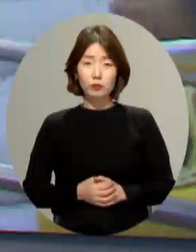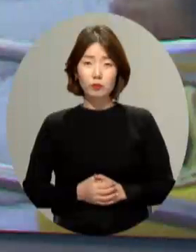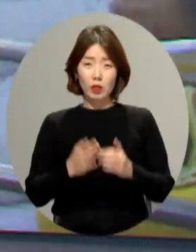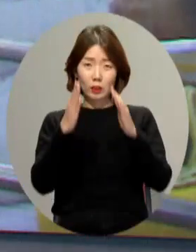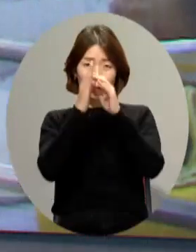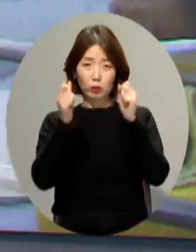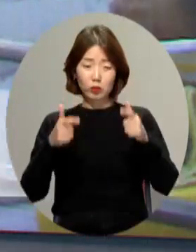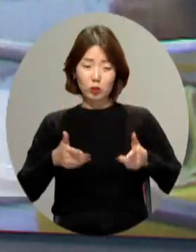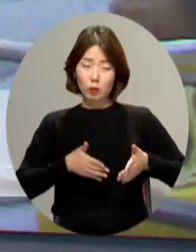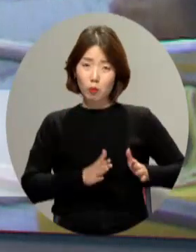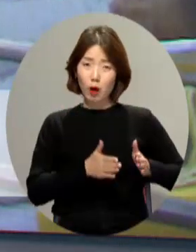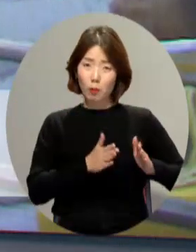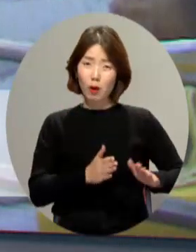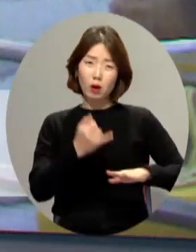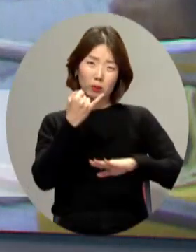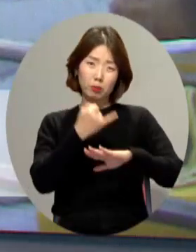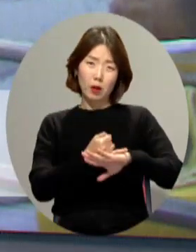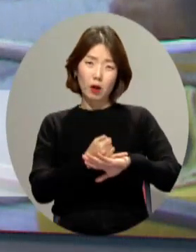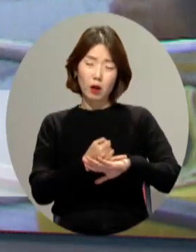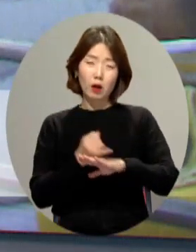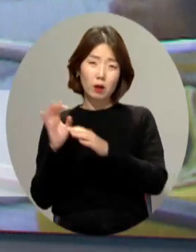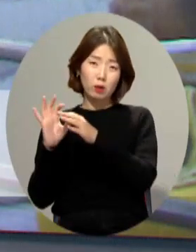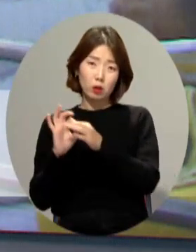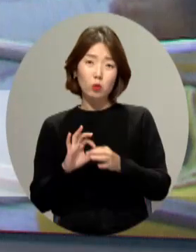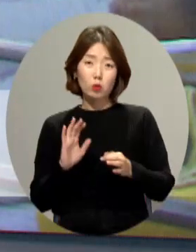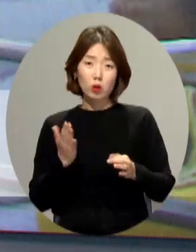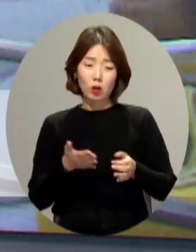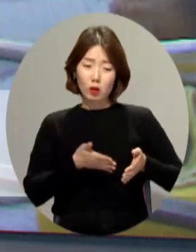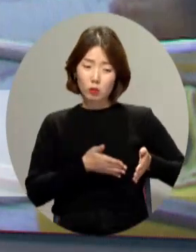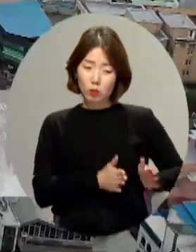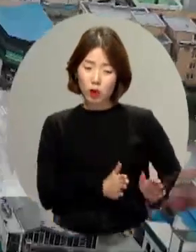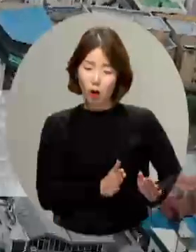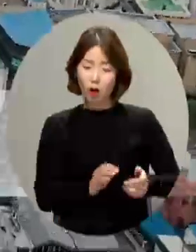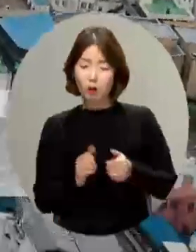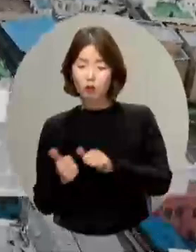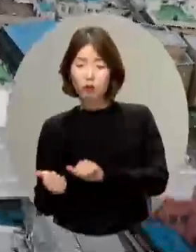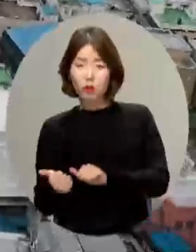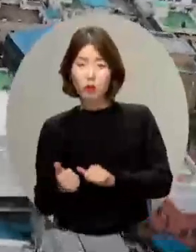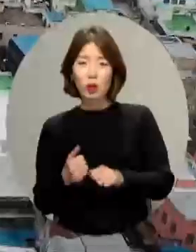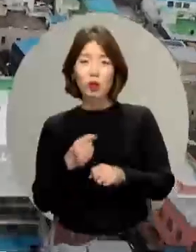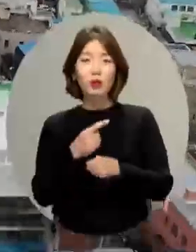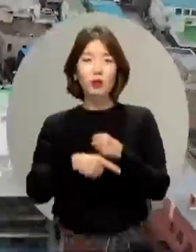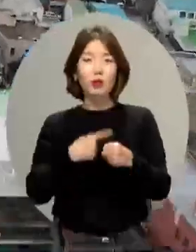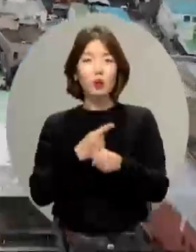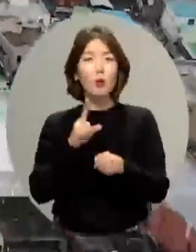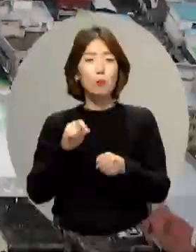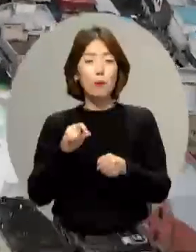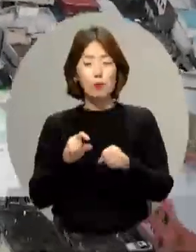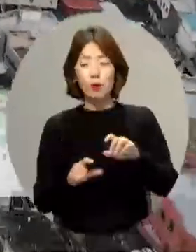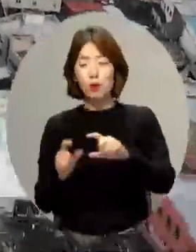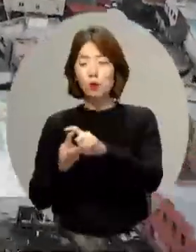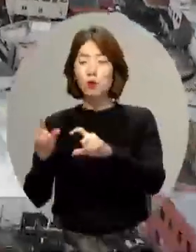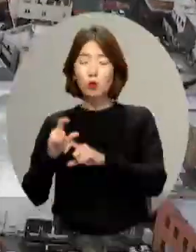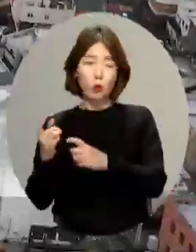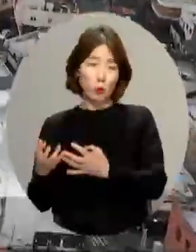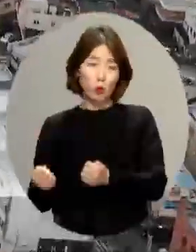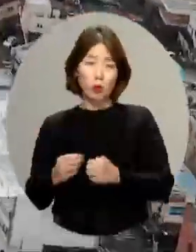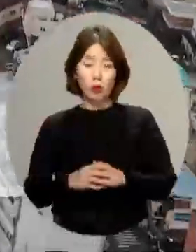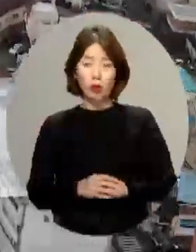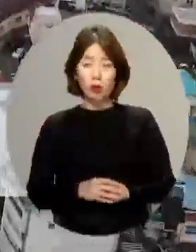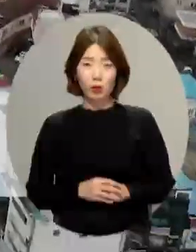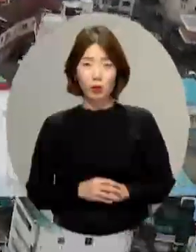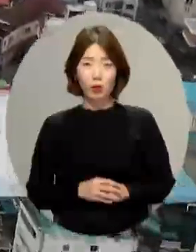전북의 출산율이 최저 수준으로 치닫는 가운데 출생아 대비 사망자도 연간 만 명을 상회한 것으로